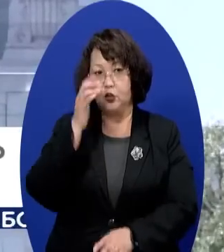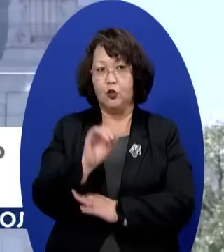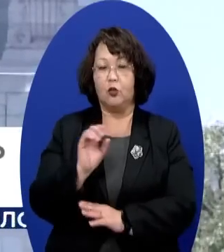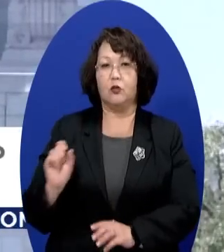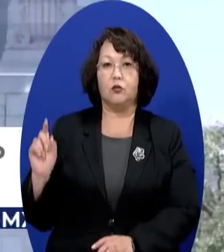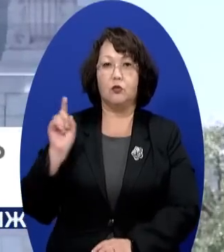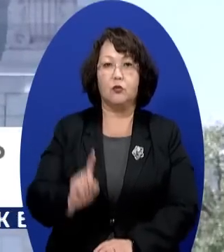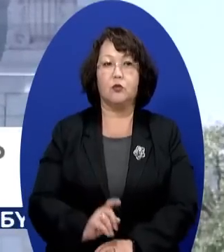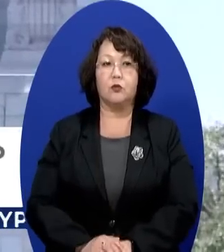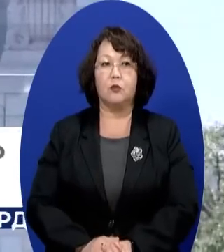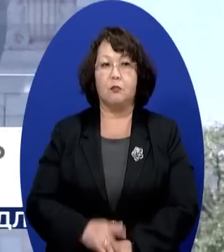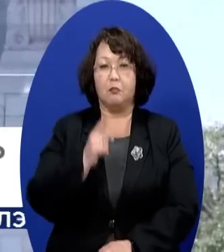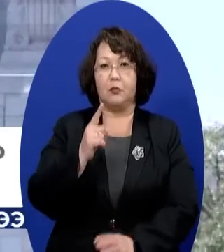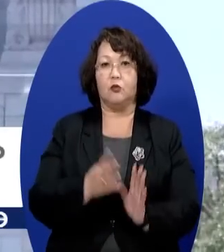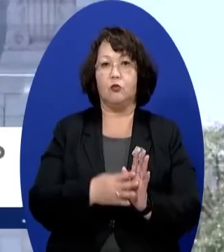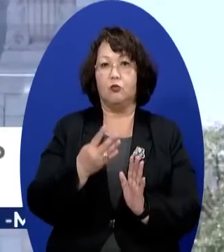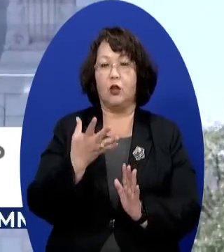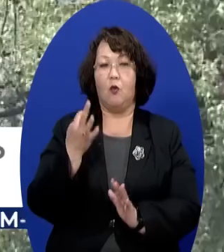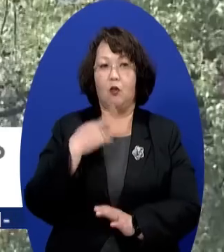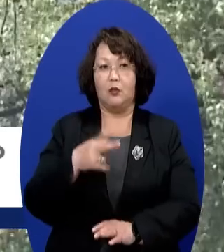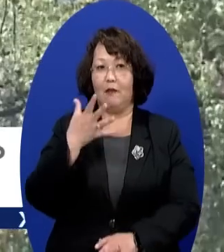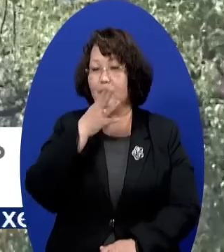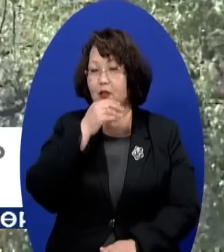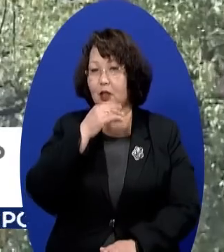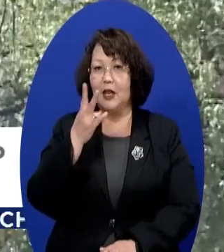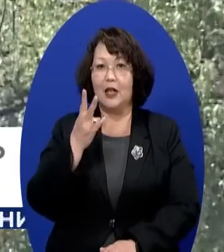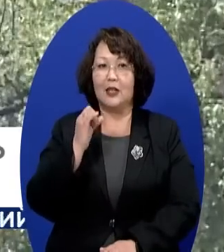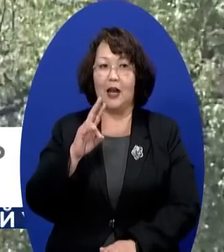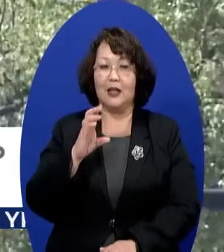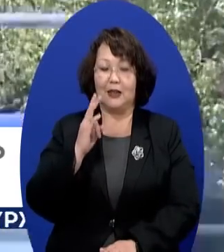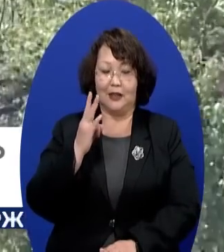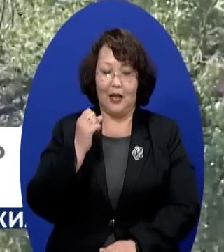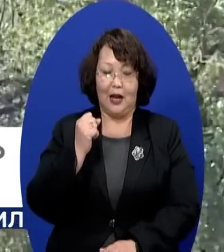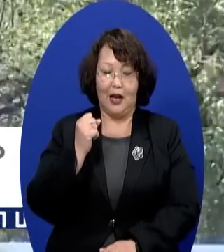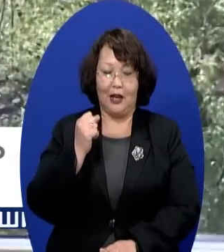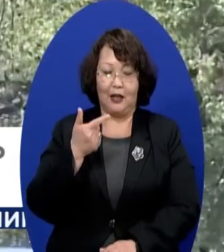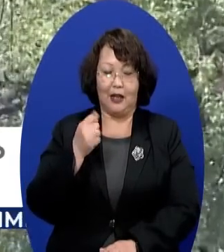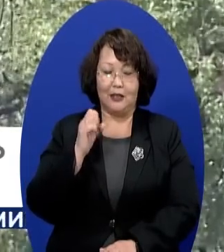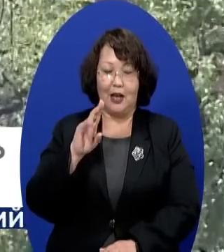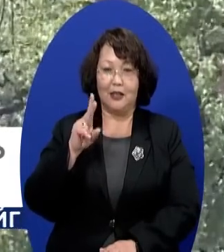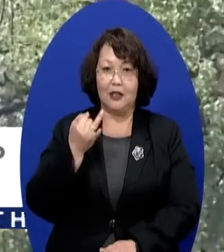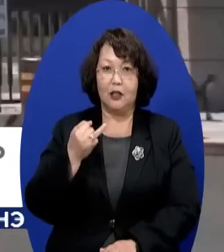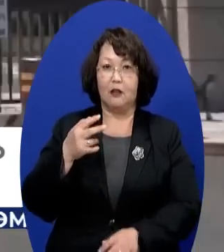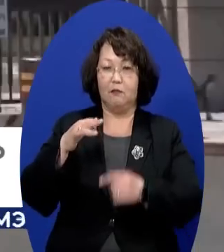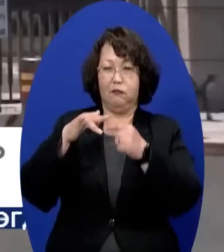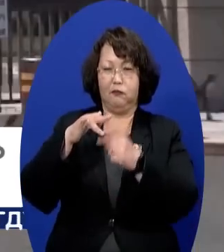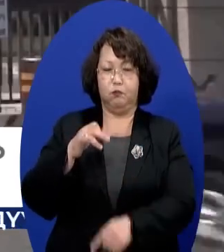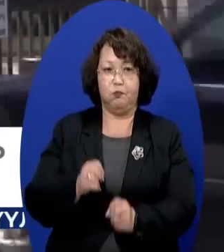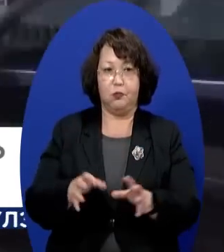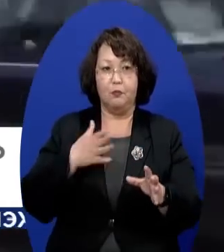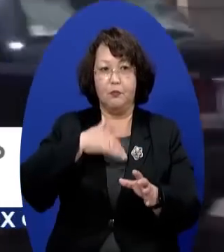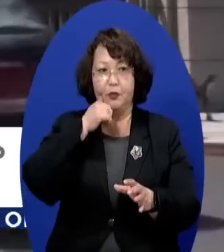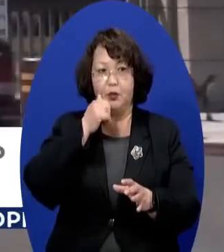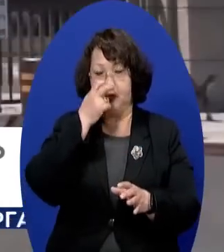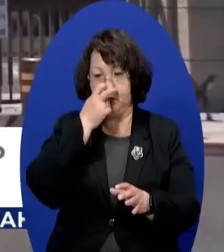төлөөлөгчөө илгээжээ. Мөн 1945 онд 5 настайдаа Нагасаки хот дээр хайсан атомын бөмбөлтийн уршигыг биеэр үз туулсан Кидо Шиичи